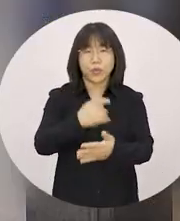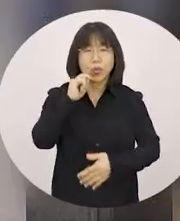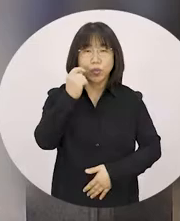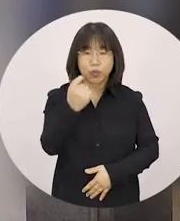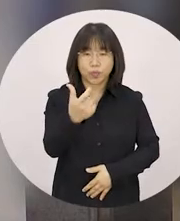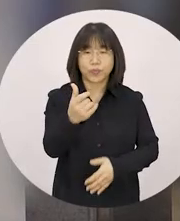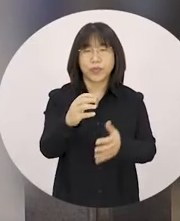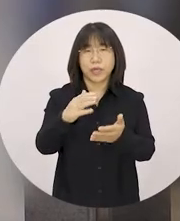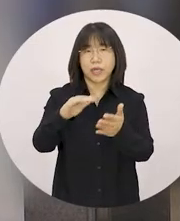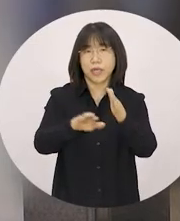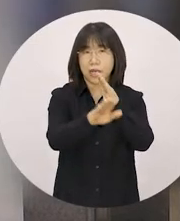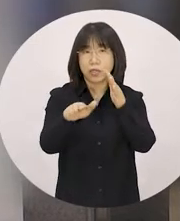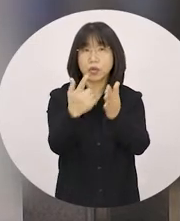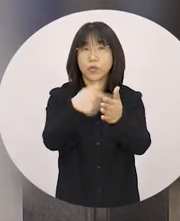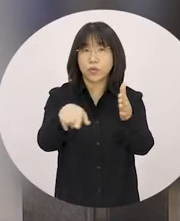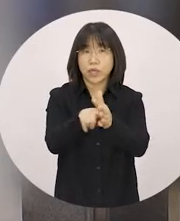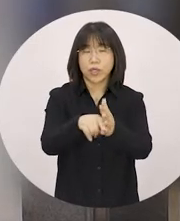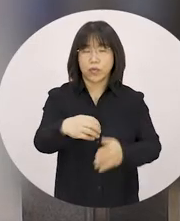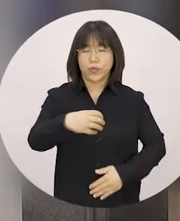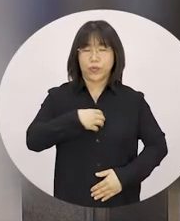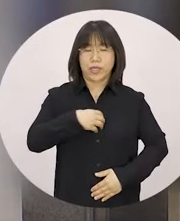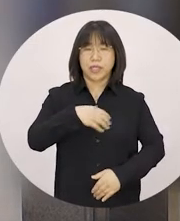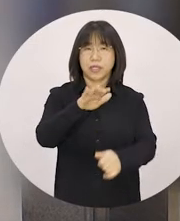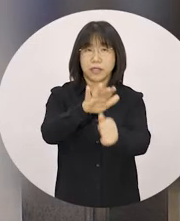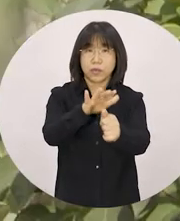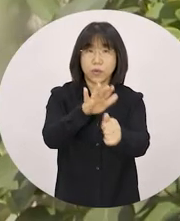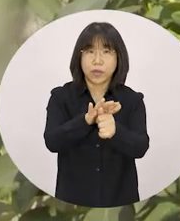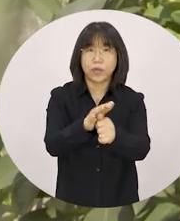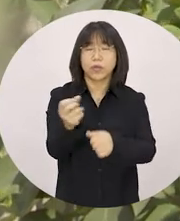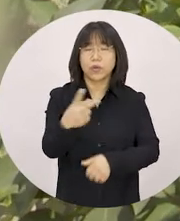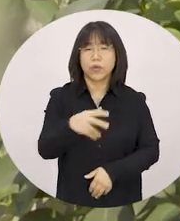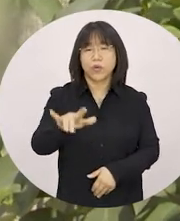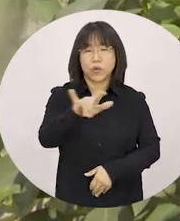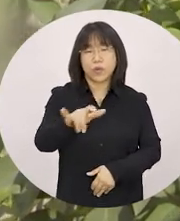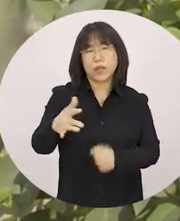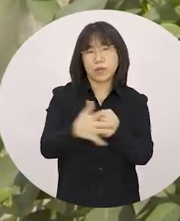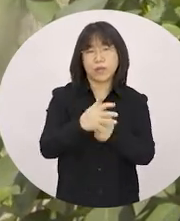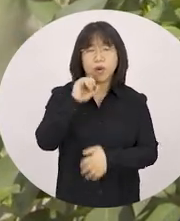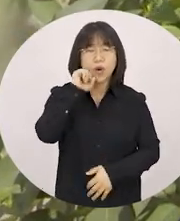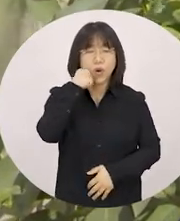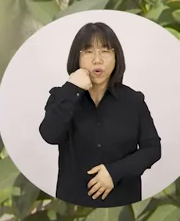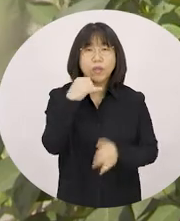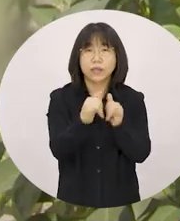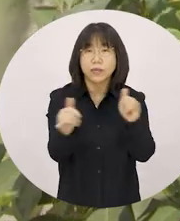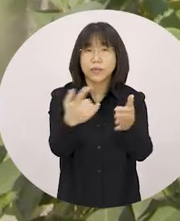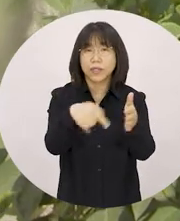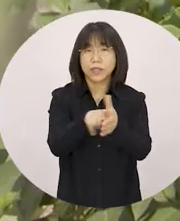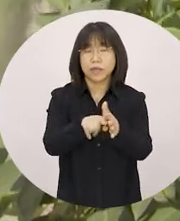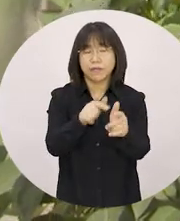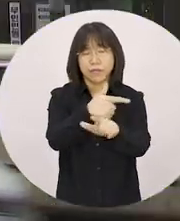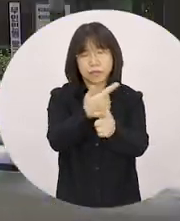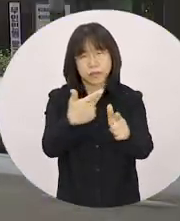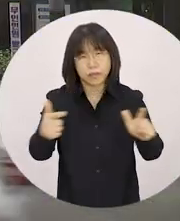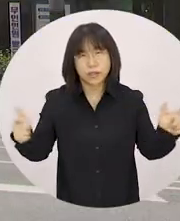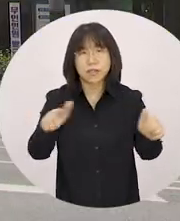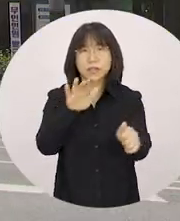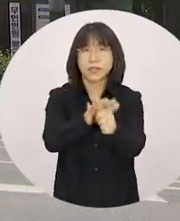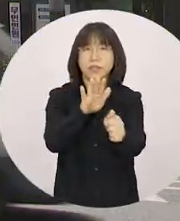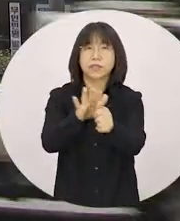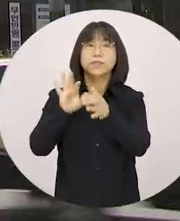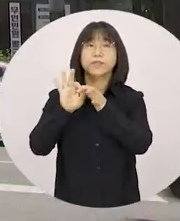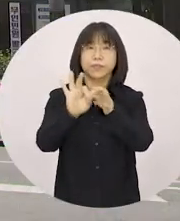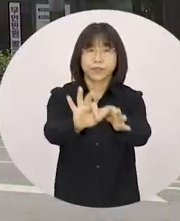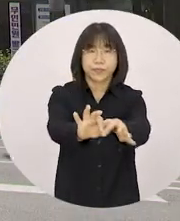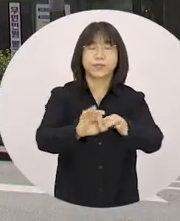긴급 생계비 지원 자영업자와 소상공인 지원 등 코로 날 구로 어려움을 겪고 있는 국민들을 위해 다양한 지원을 지속적으로